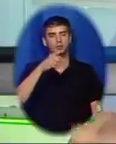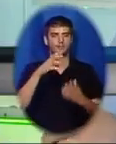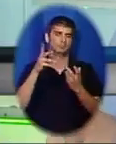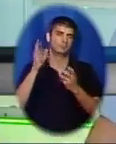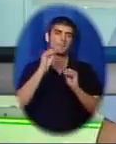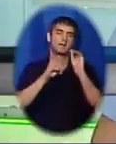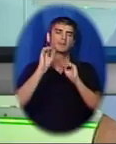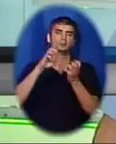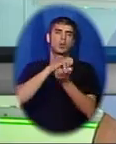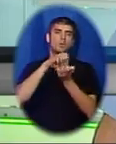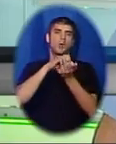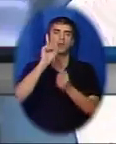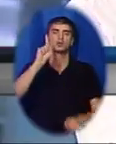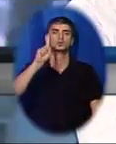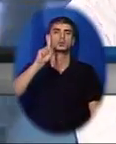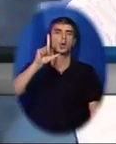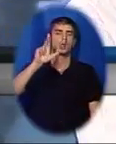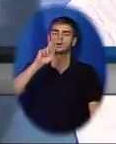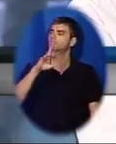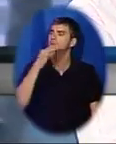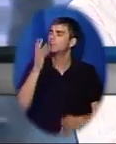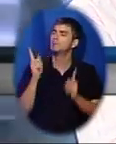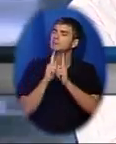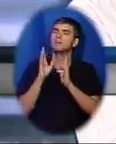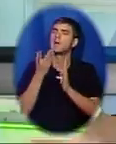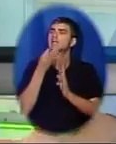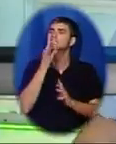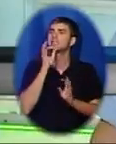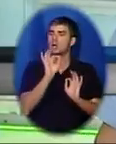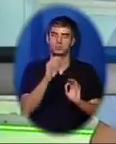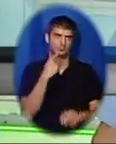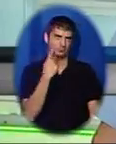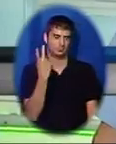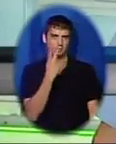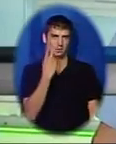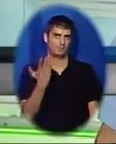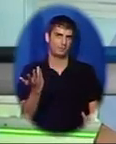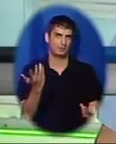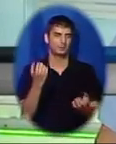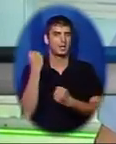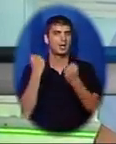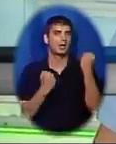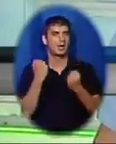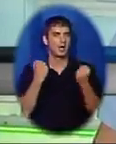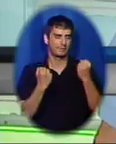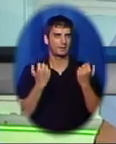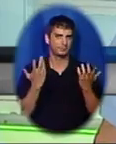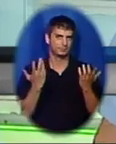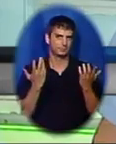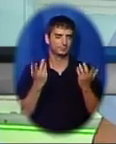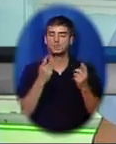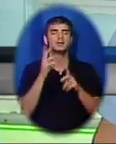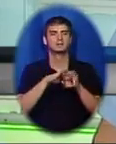הסולר שאנחנו מכירים. מאוד בקצרה, מה היתרונות של התהליך הזה? היתרונות הם כמובן רחבים, רחבים